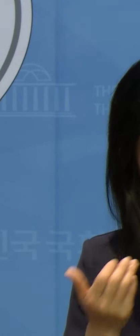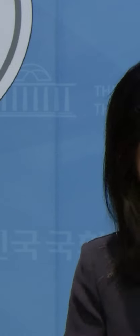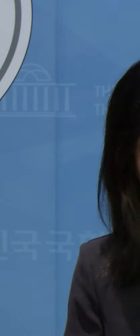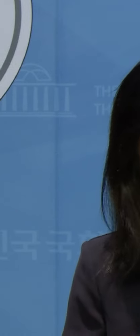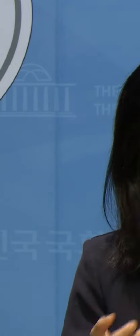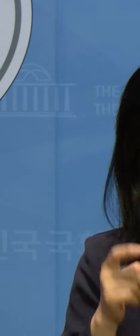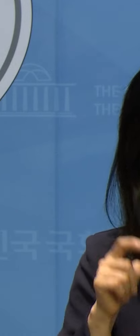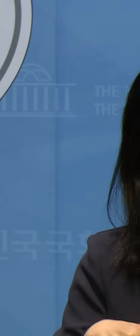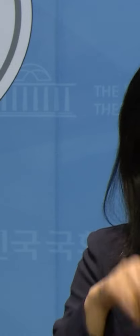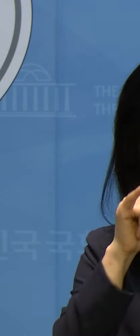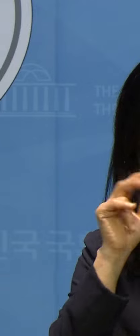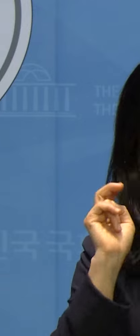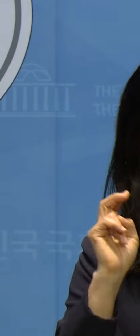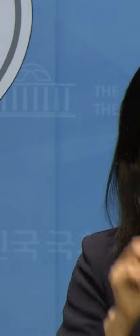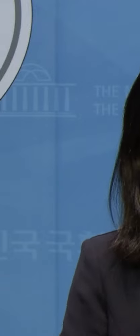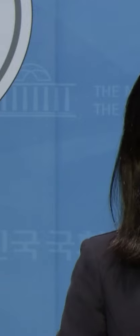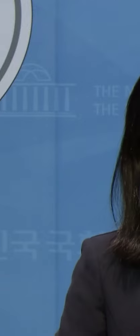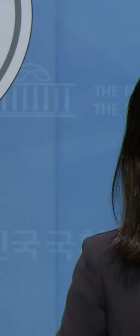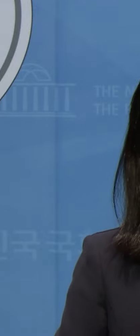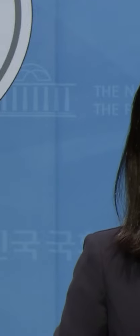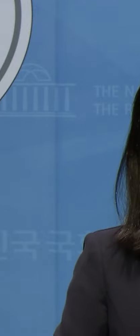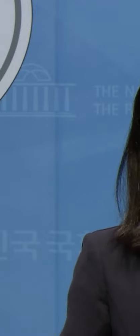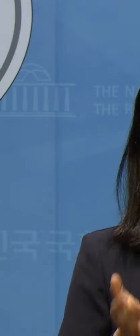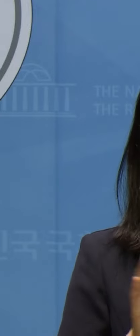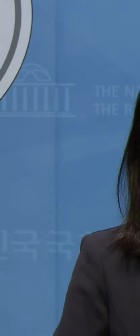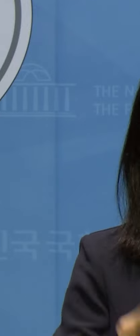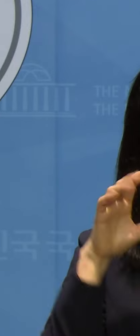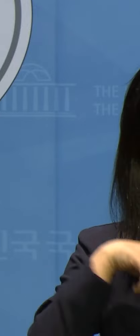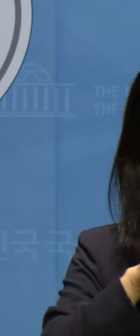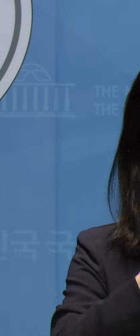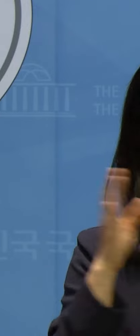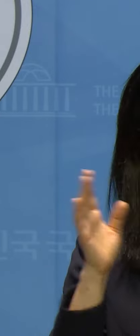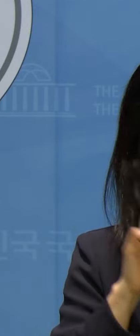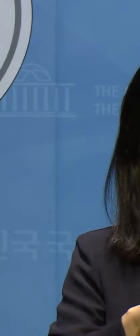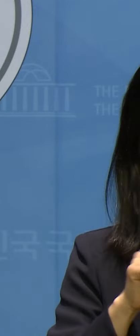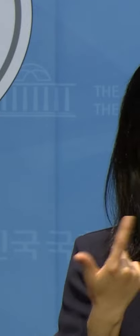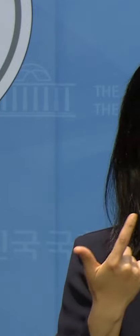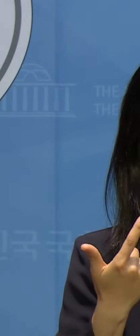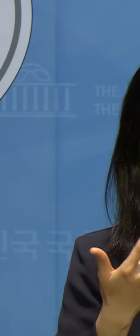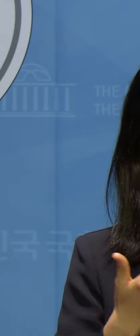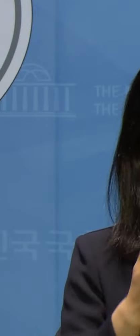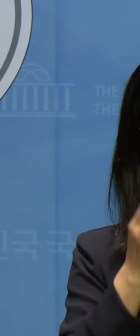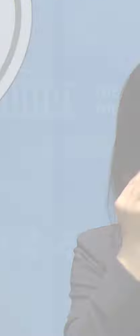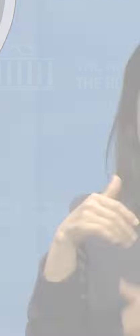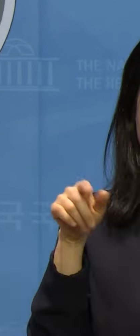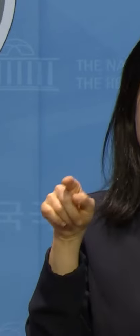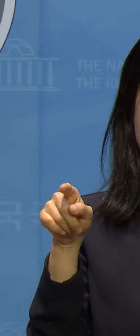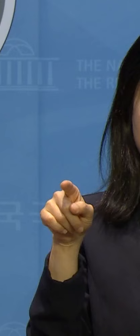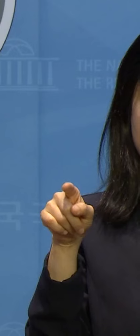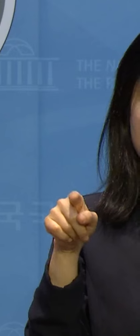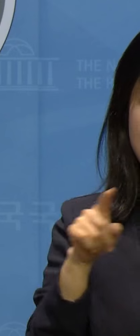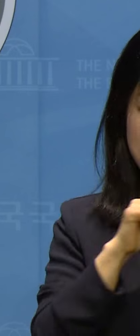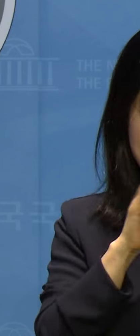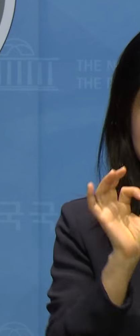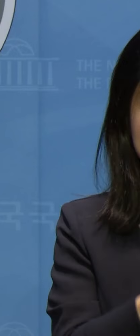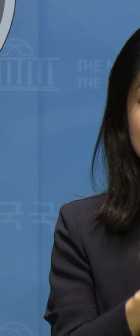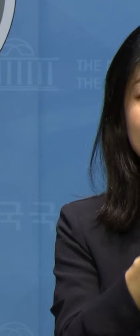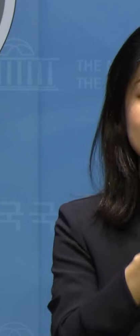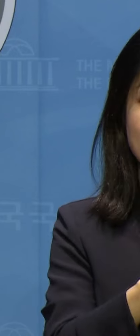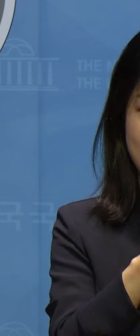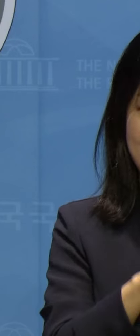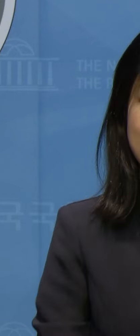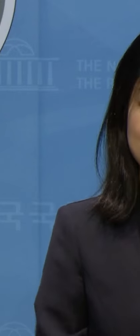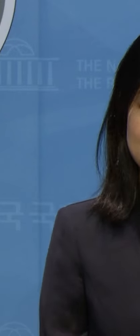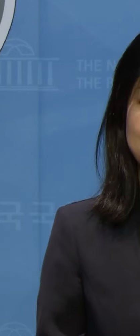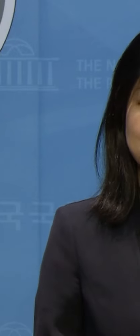몰라도 부당하고 부도덕한 행위입니다 이쯤에서 멈춰야 합니다 적반 화장이며